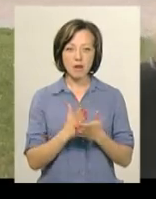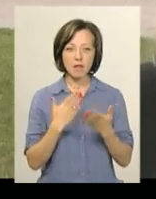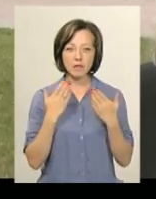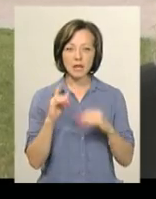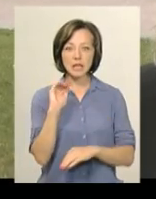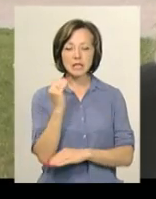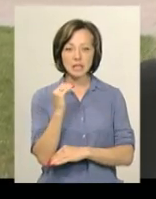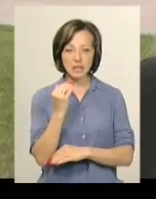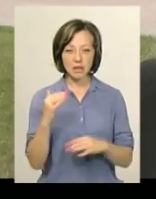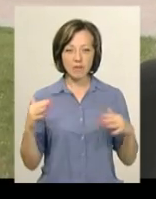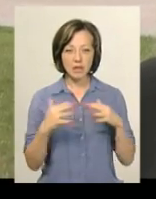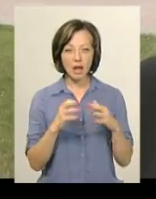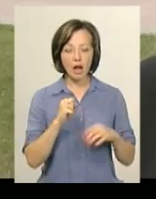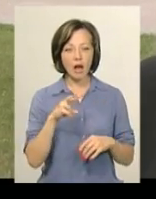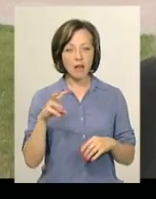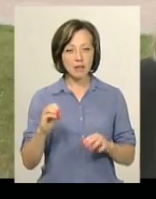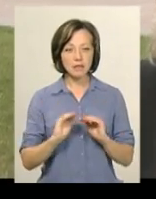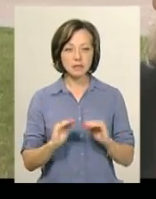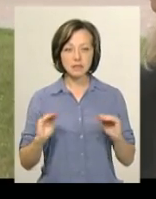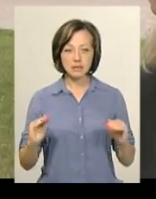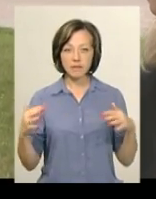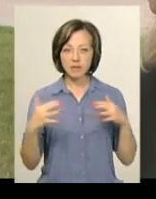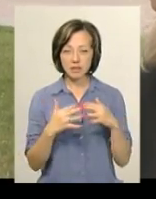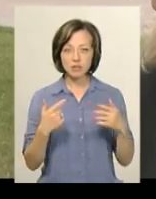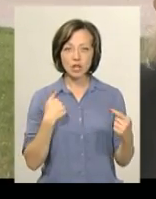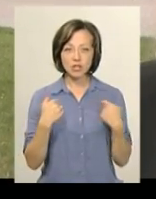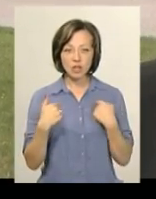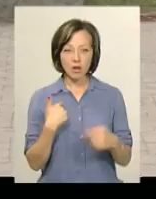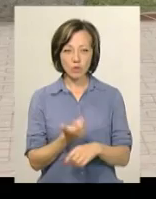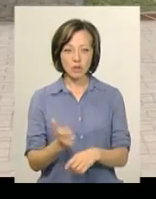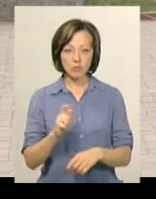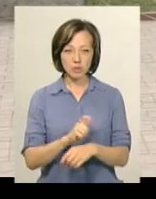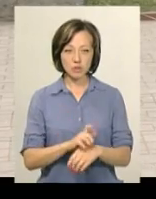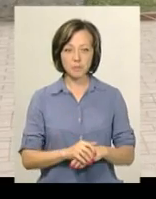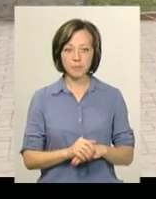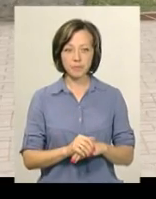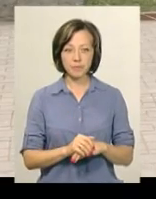як дитина війни, але діти від війни, вони страждають найбільше.